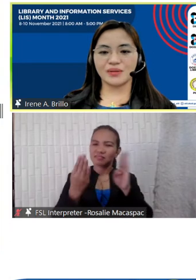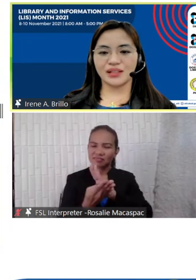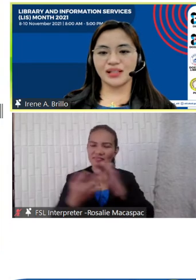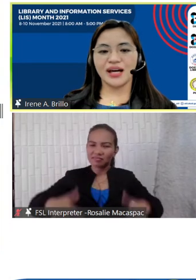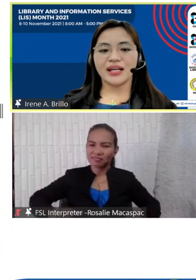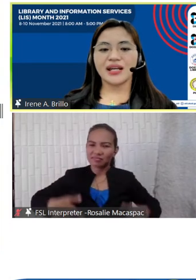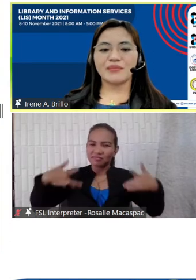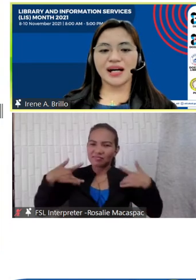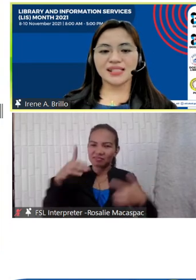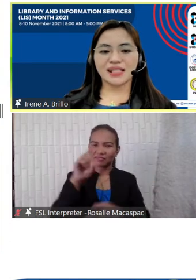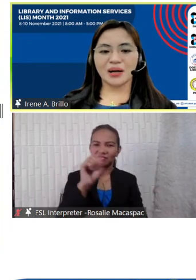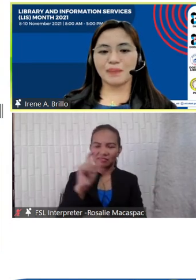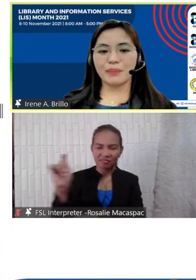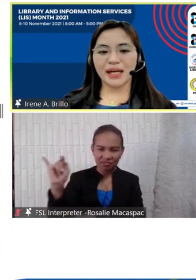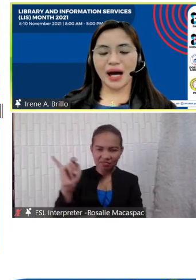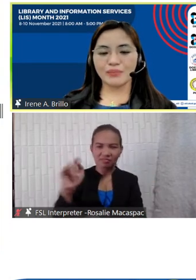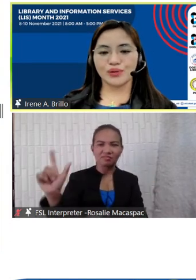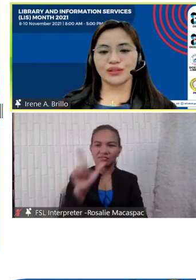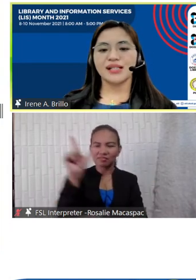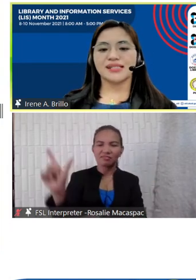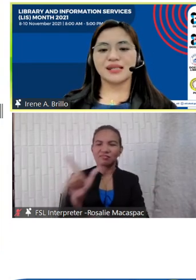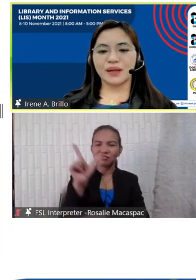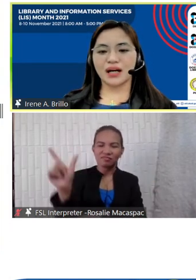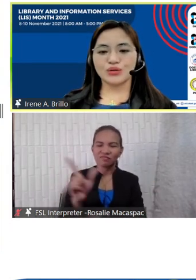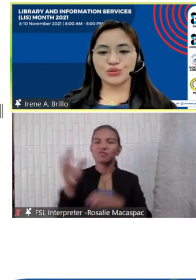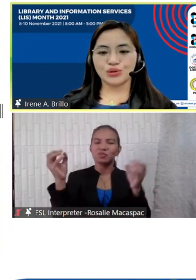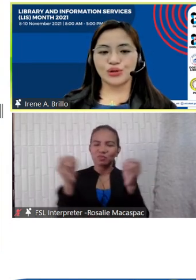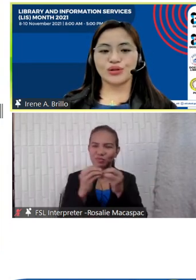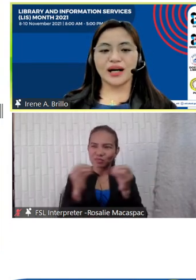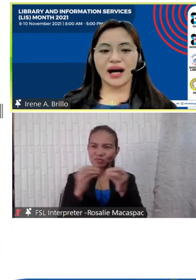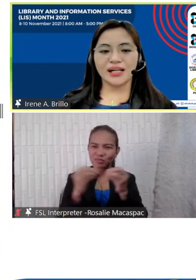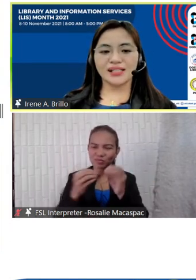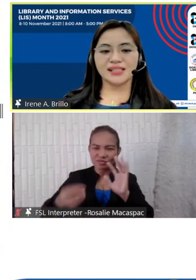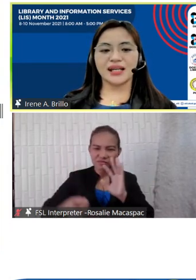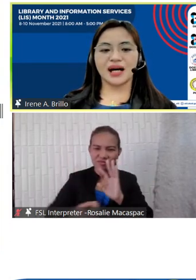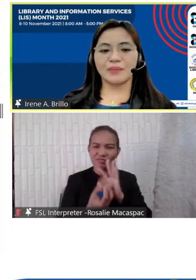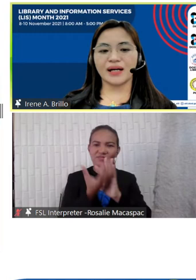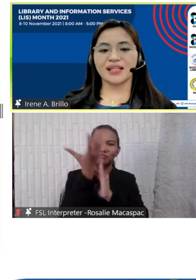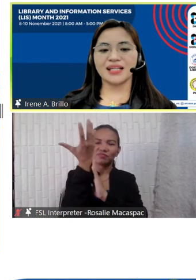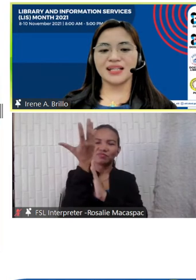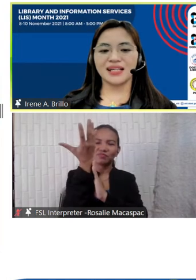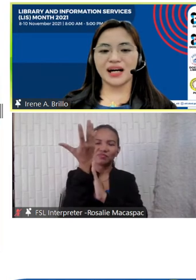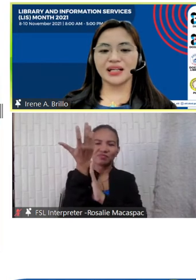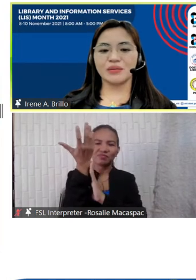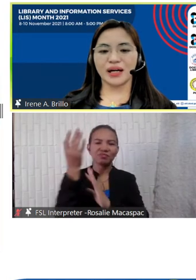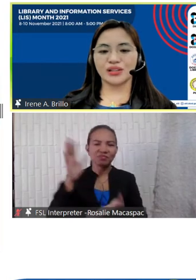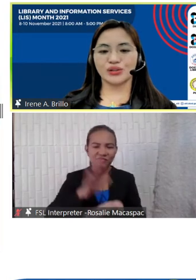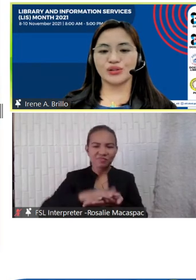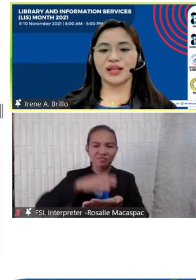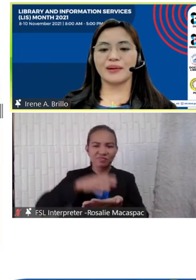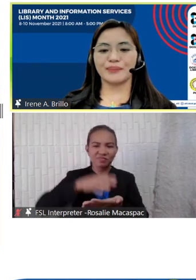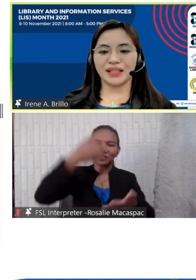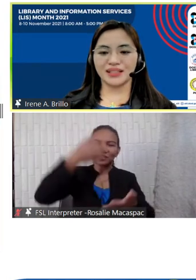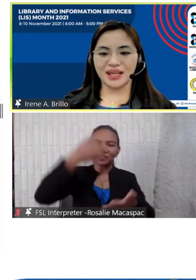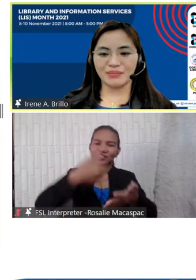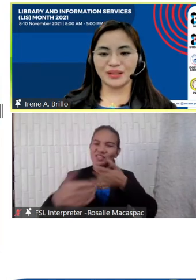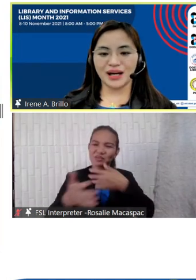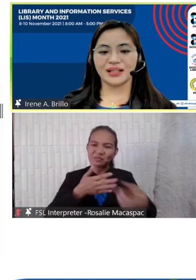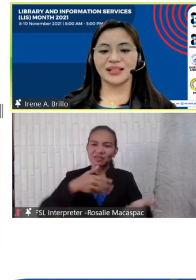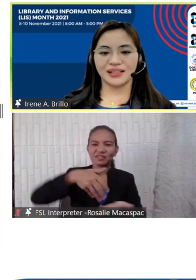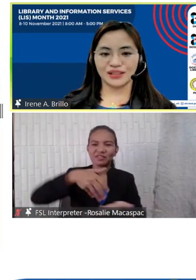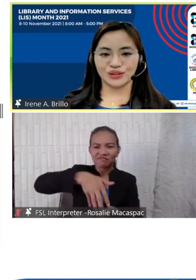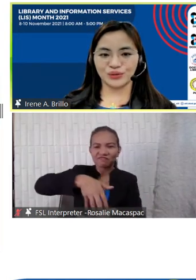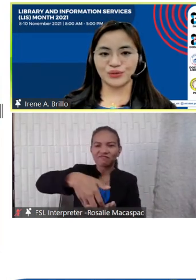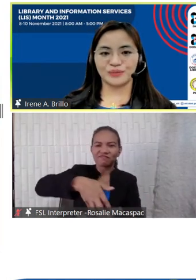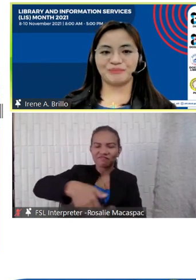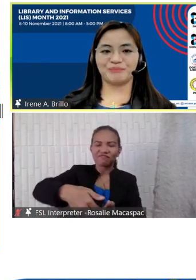DOST-STII Library na mas nagpapayabong sa pagkatuto kahit sa nakapanghihinang epekto ng